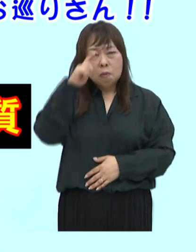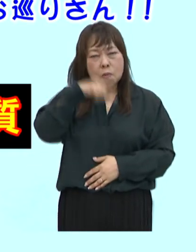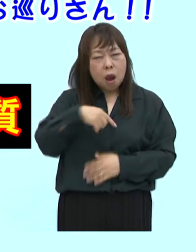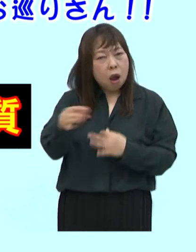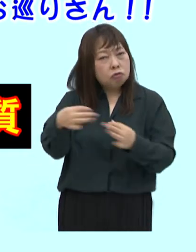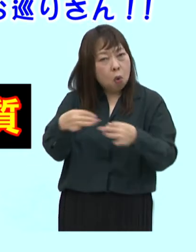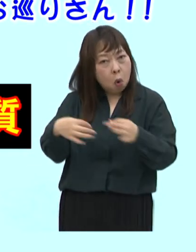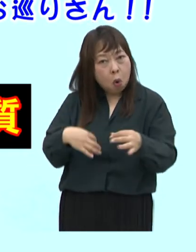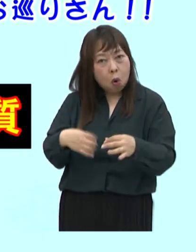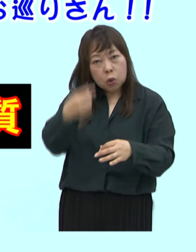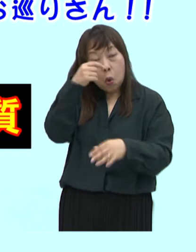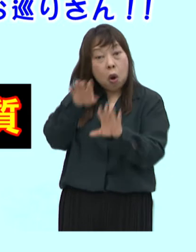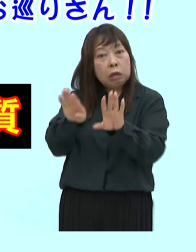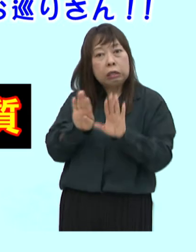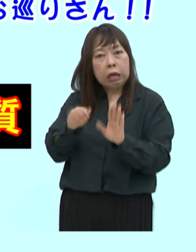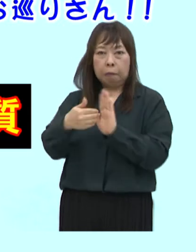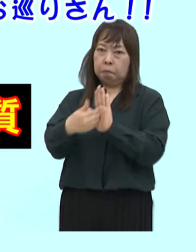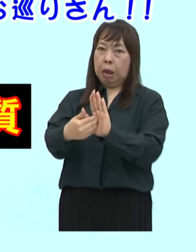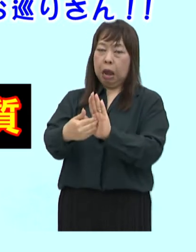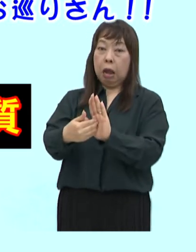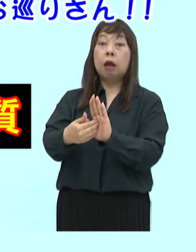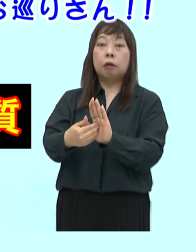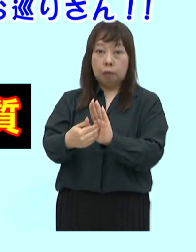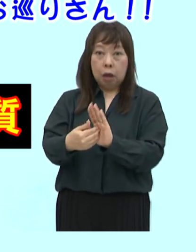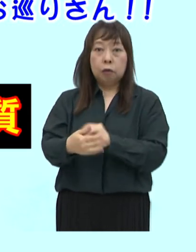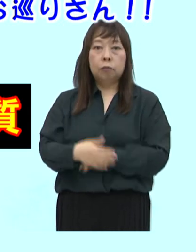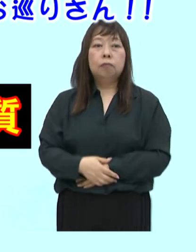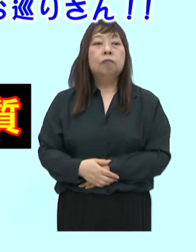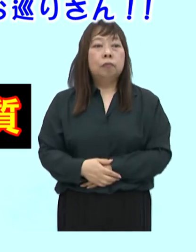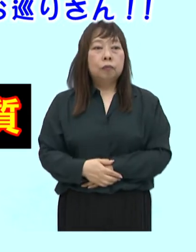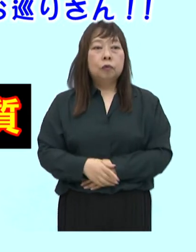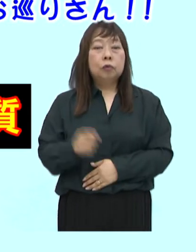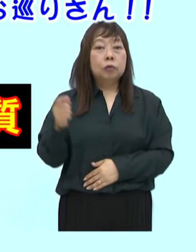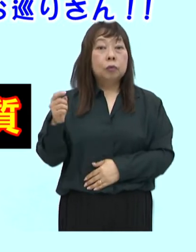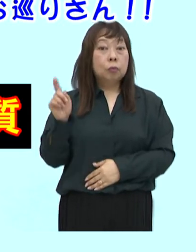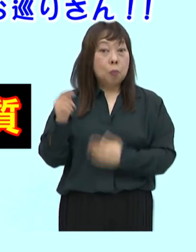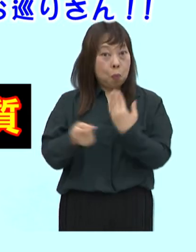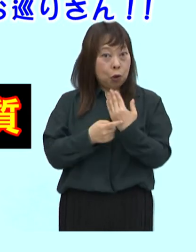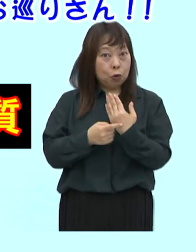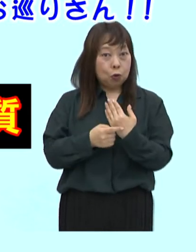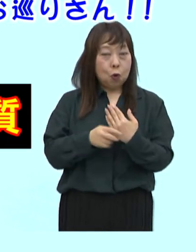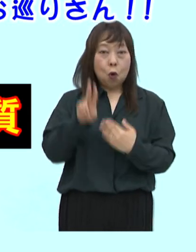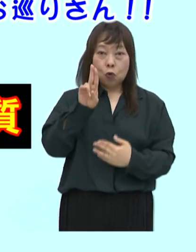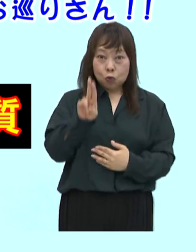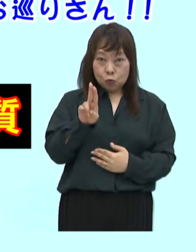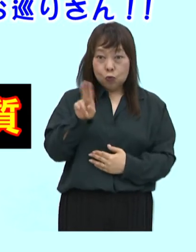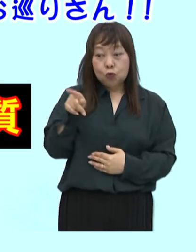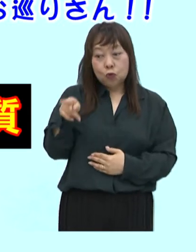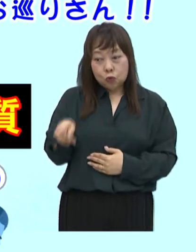法の被害に遭わないためのポイントは、嘘つきです。